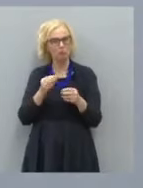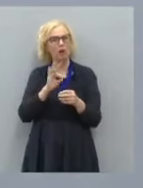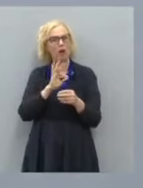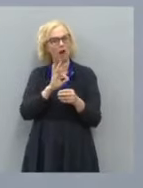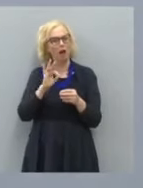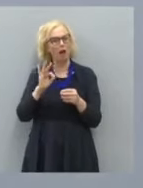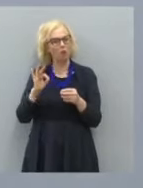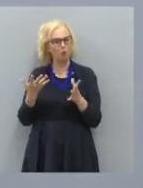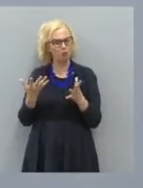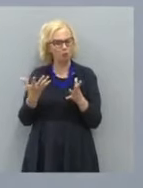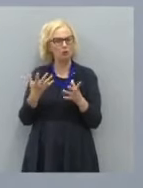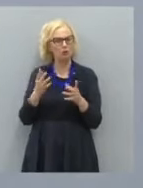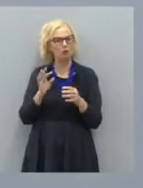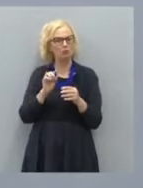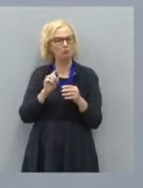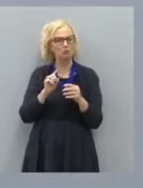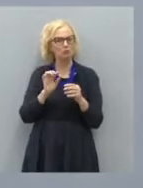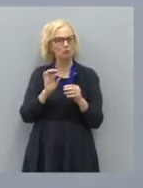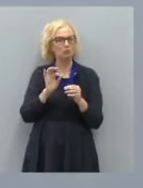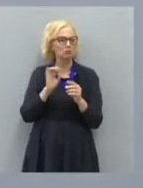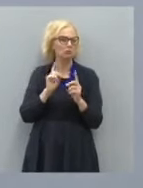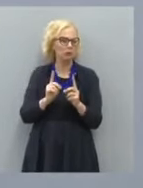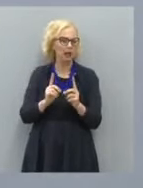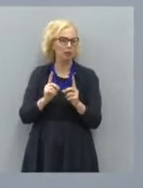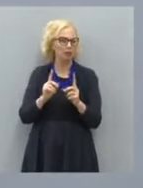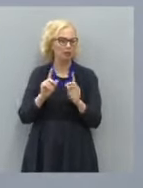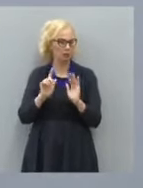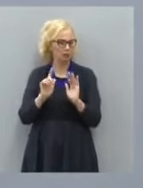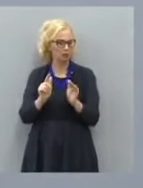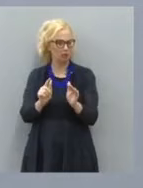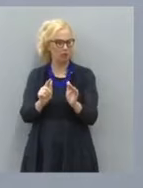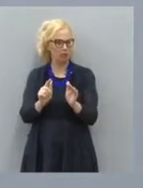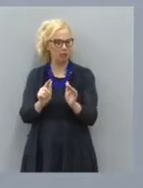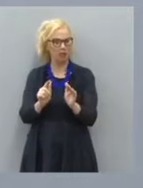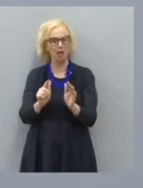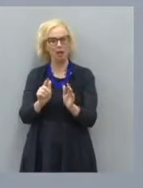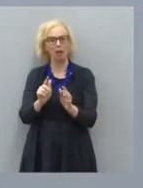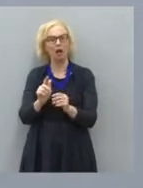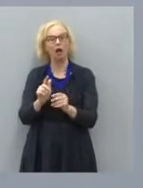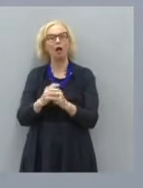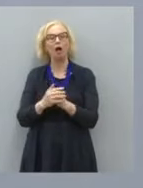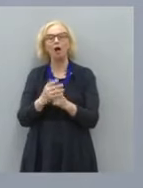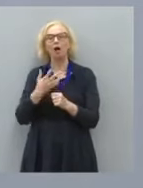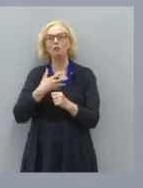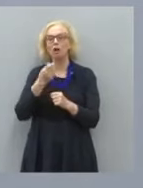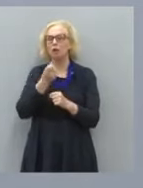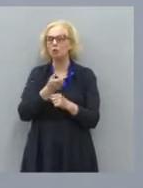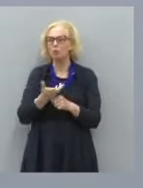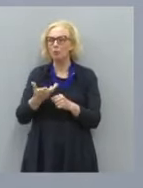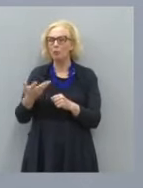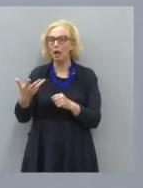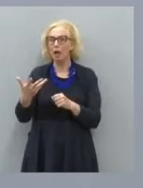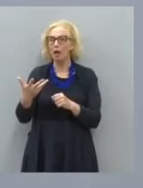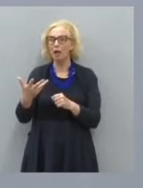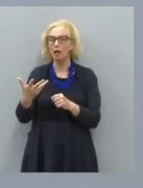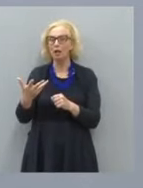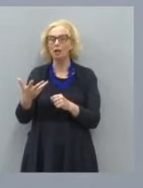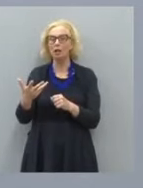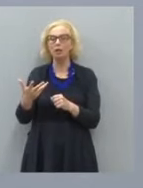come poi dipende la settimana settimana però abbiamo numeri che ci dicono